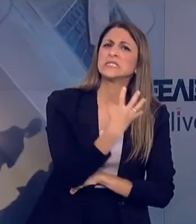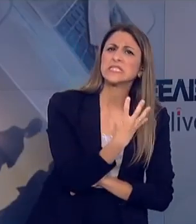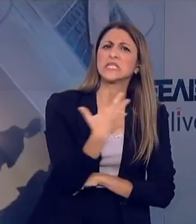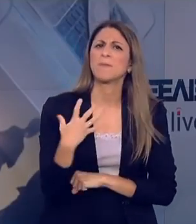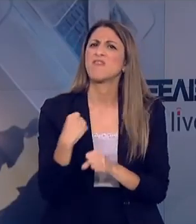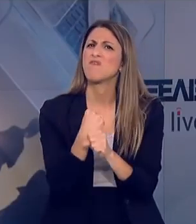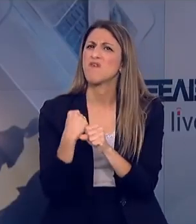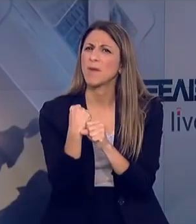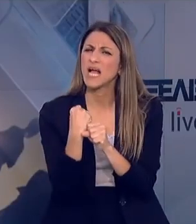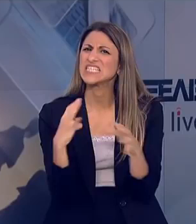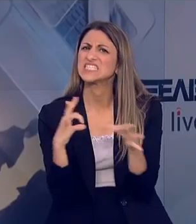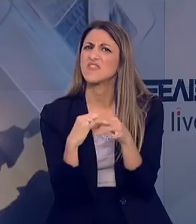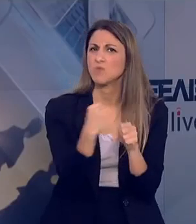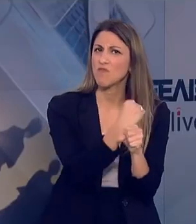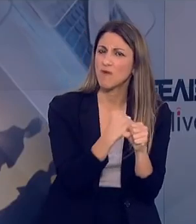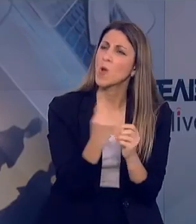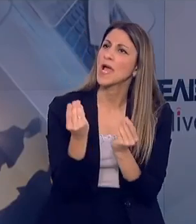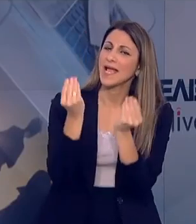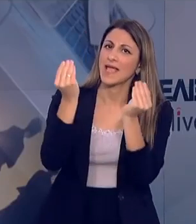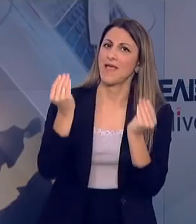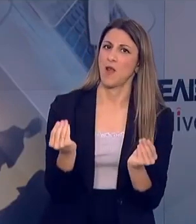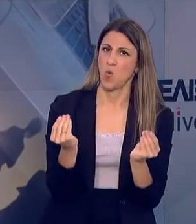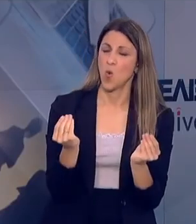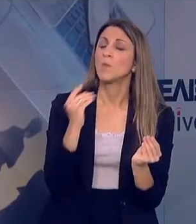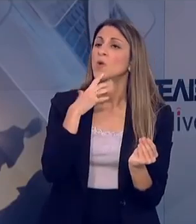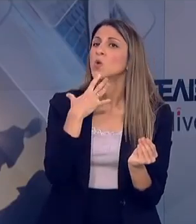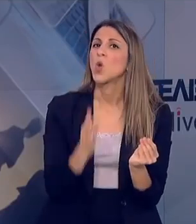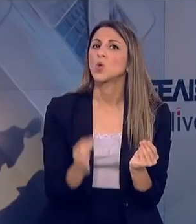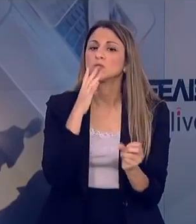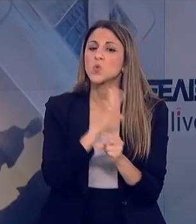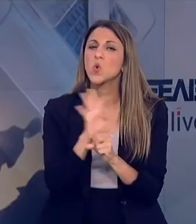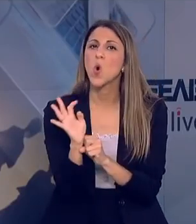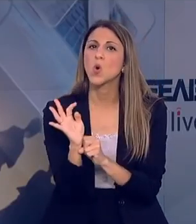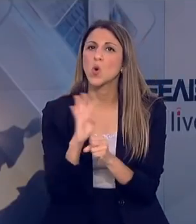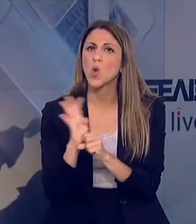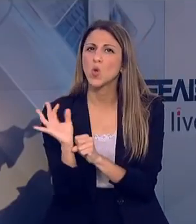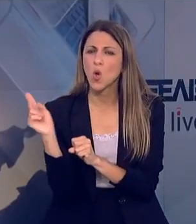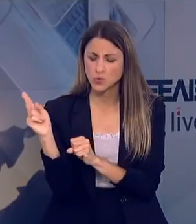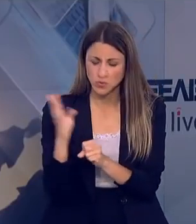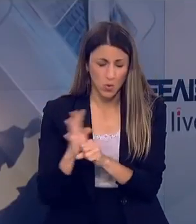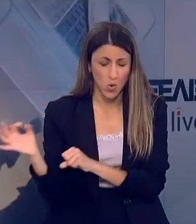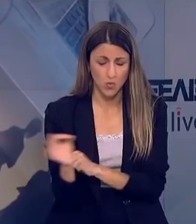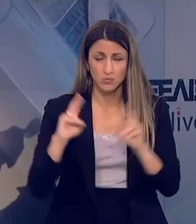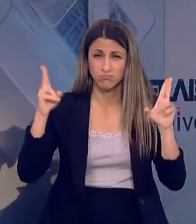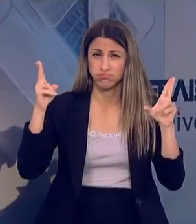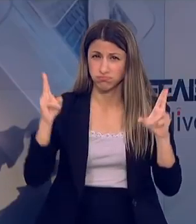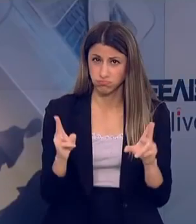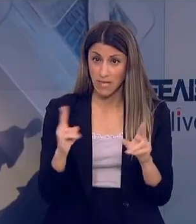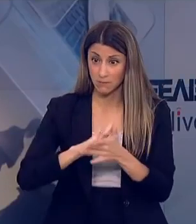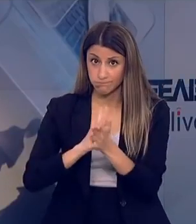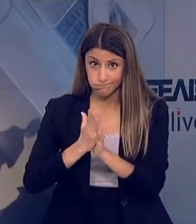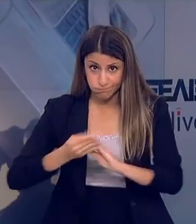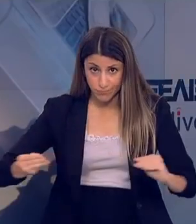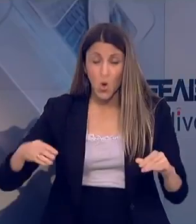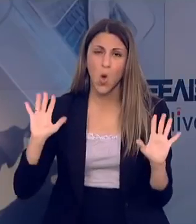μοιάζουν αρκετά υποσχόμενες. Μάλλον περιορίζουν τη βαρύτητα και τη διάρκεια της νόσου, χωρίς όμως κάποια να σκοτώνει ή να εξαφανίζει τον ιό.